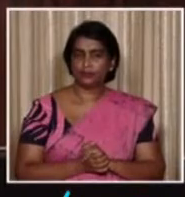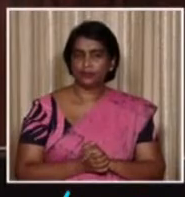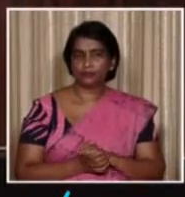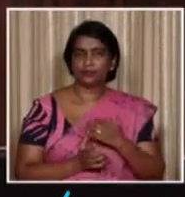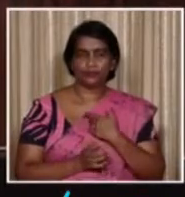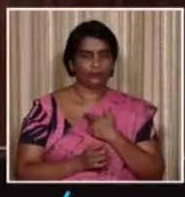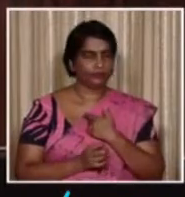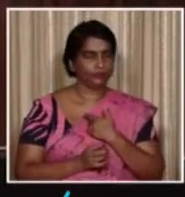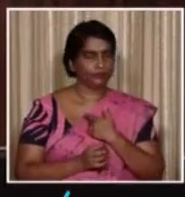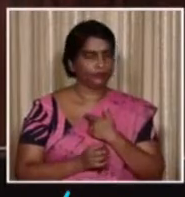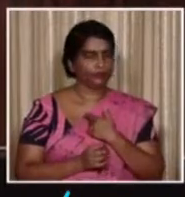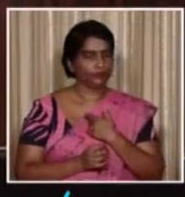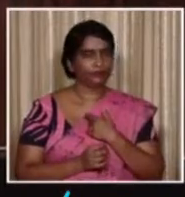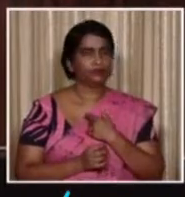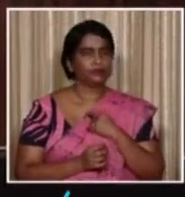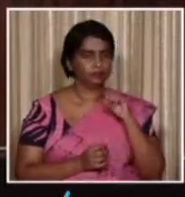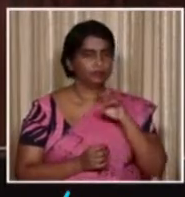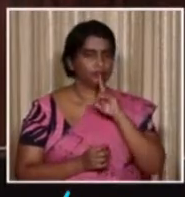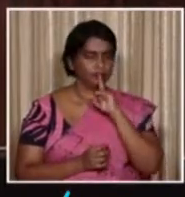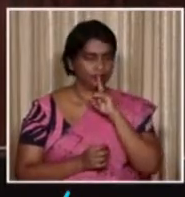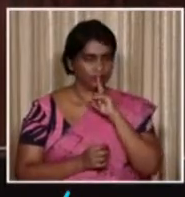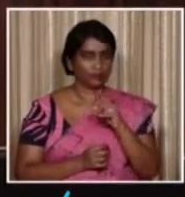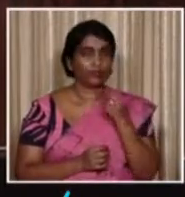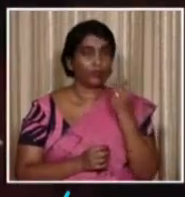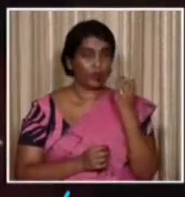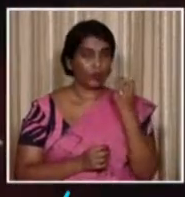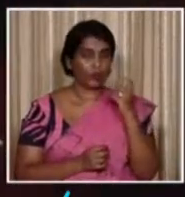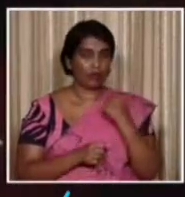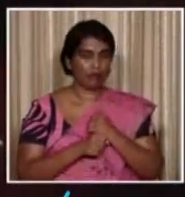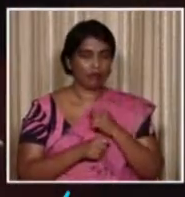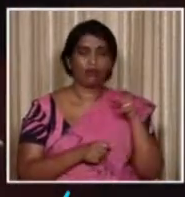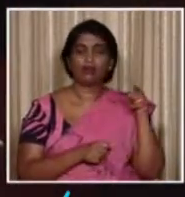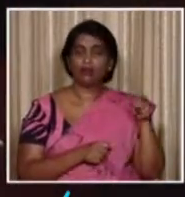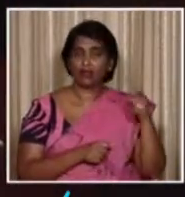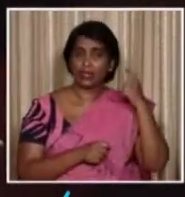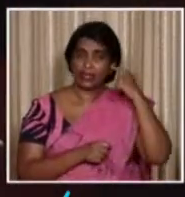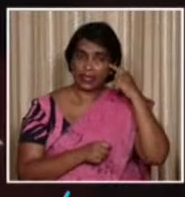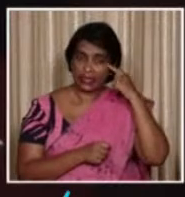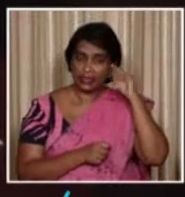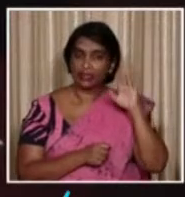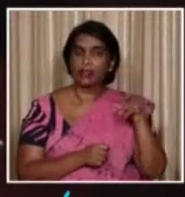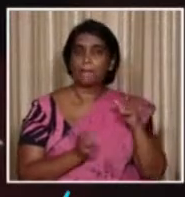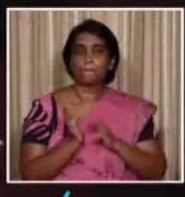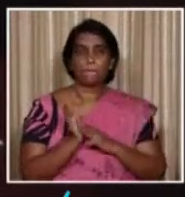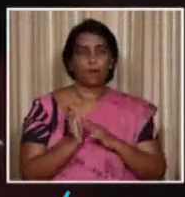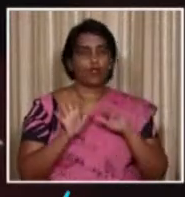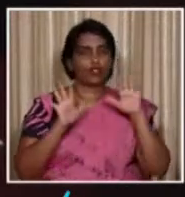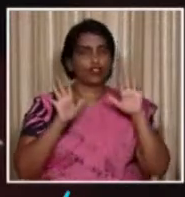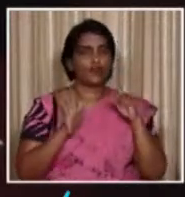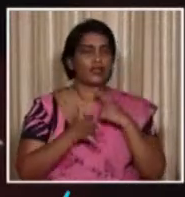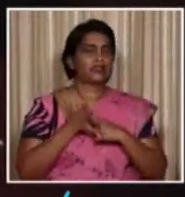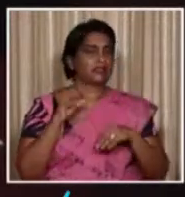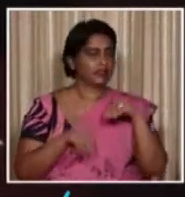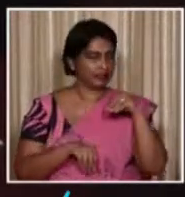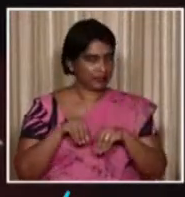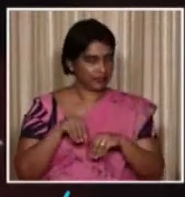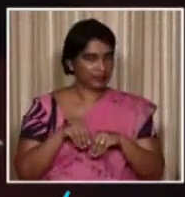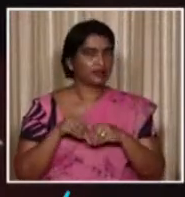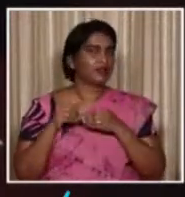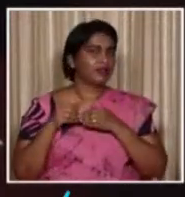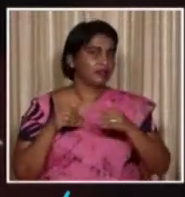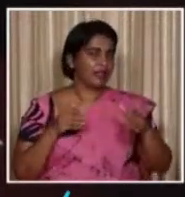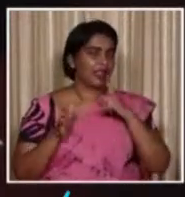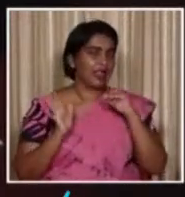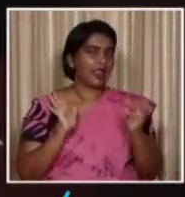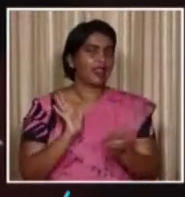බොහොම මේකෙන් අහන්නේ මේ 3000 ගැන මේගොල්ලේ හිතාන හිතියේ මාර්තු 9 වෙනිදා ඡන්දේ තියෙනවා එදා වෙනකන් තමයි